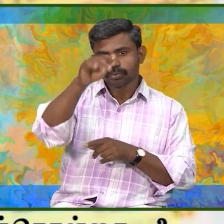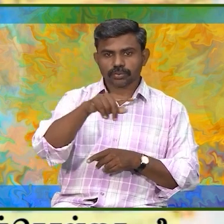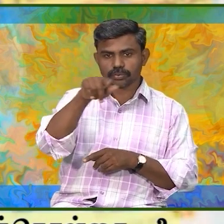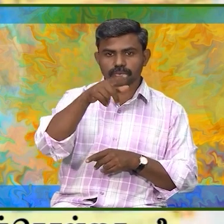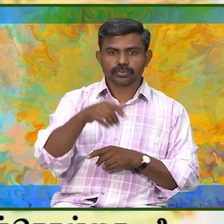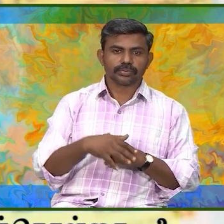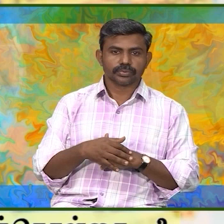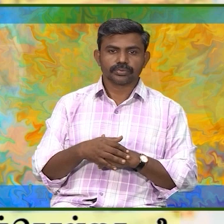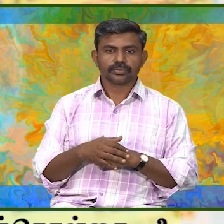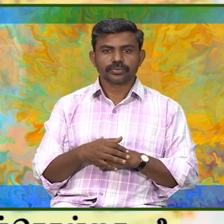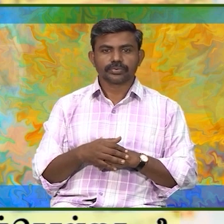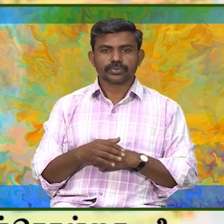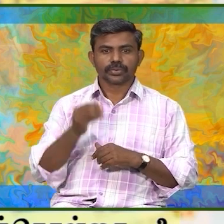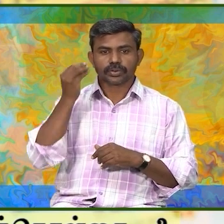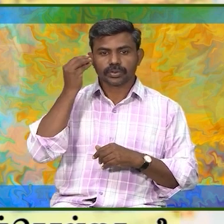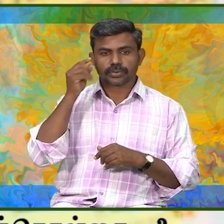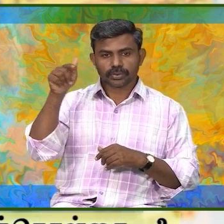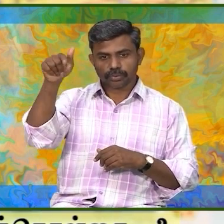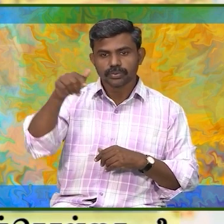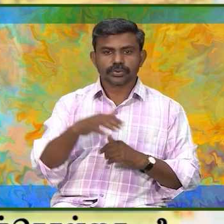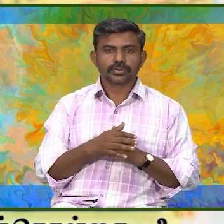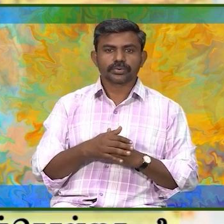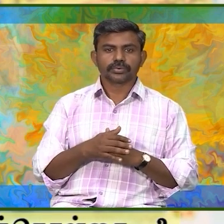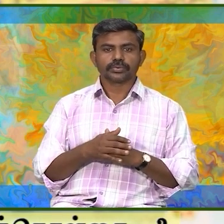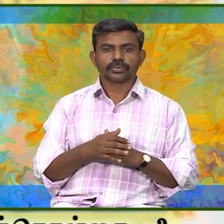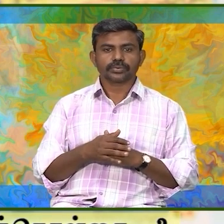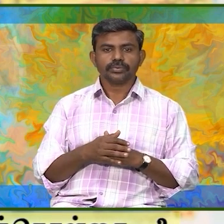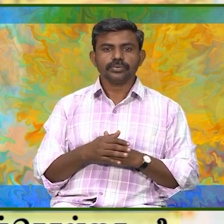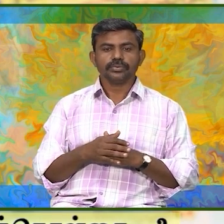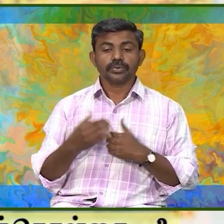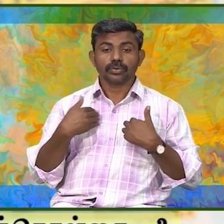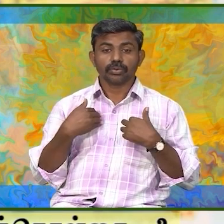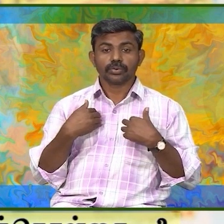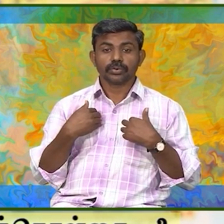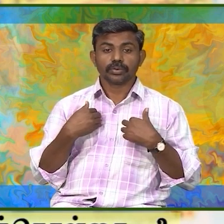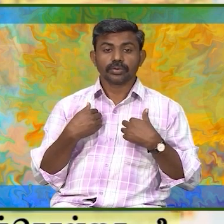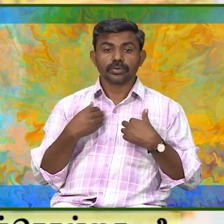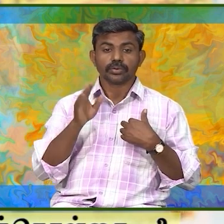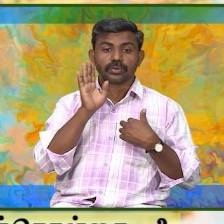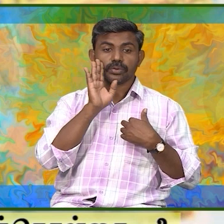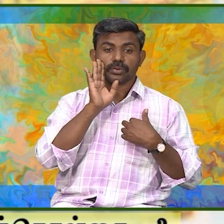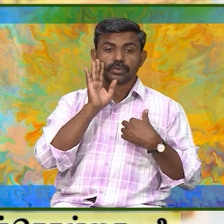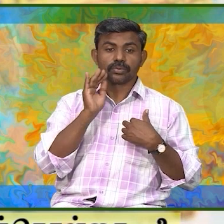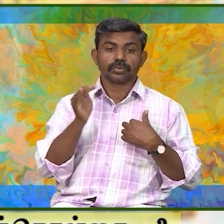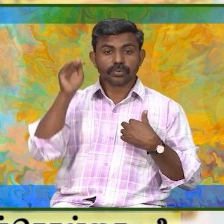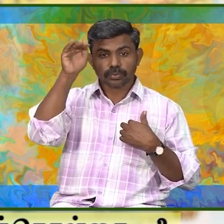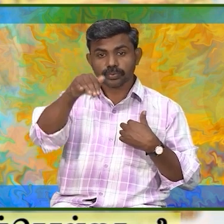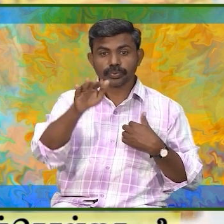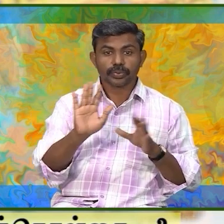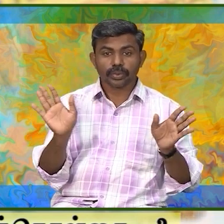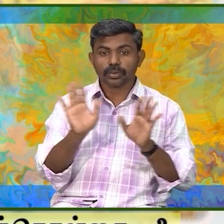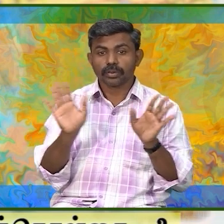பிரச்சனை நடக்குது, சீனாவில் உள்நாட்டில் ஒரு பிரச்சனை நடக்குது. அப்போது அந்த உள்நாட்டு பிரச்சனைகளில் போய் இந்தியா ஒரு